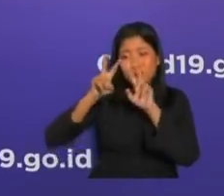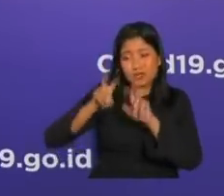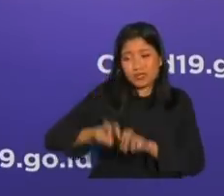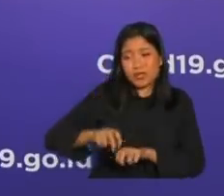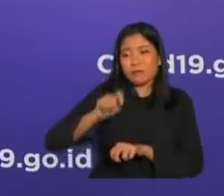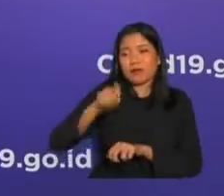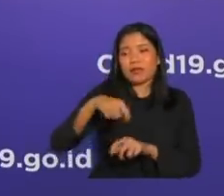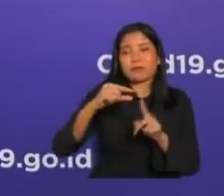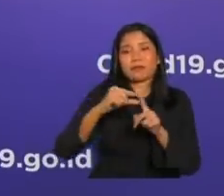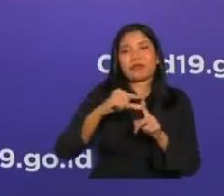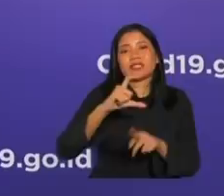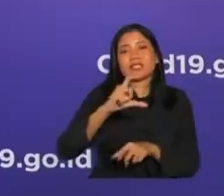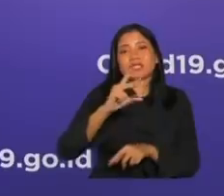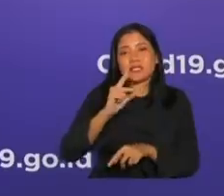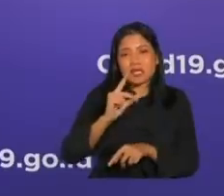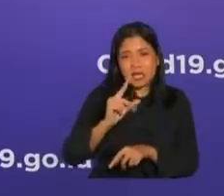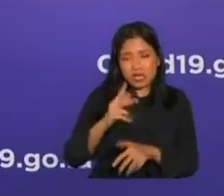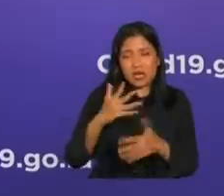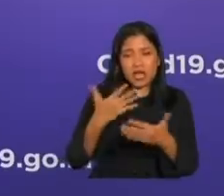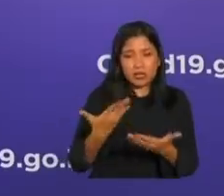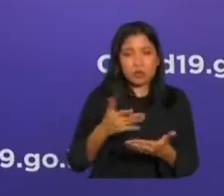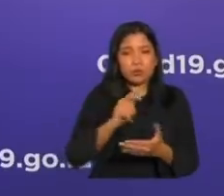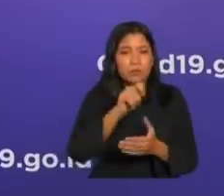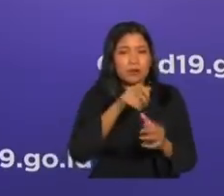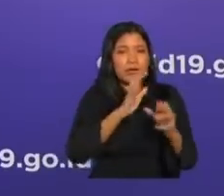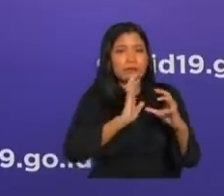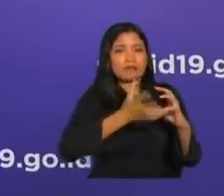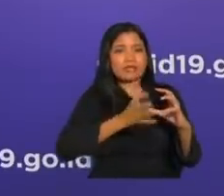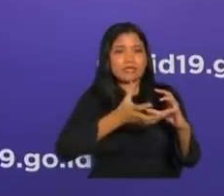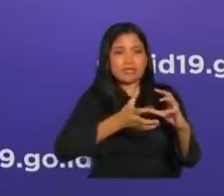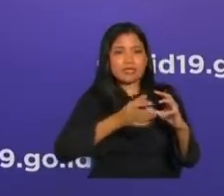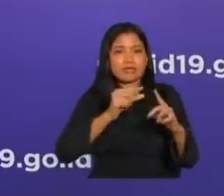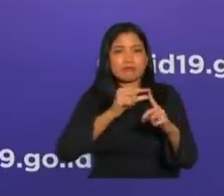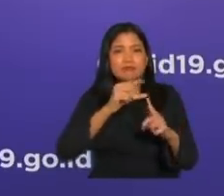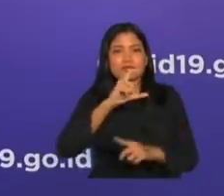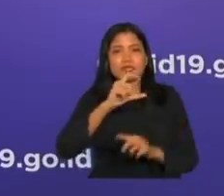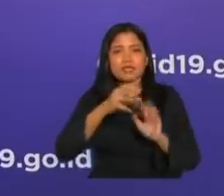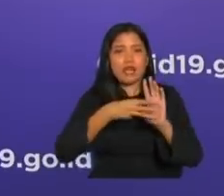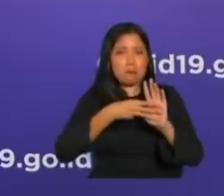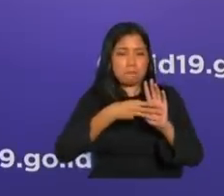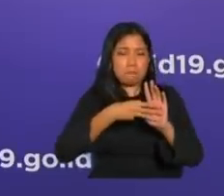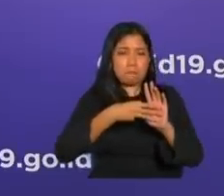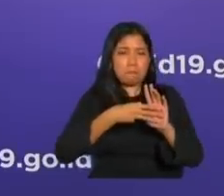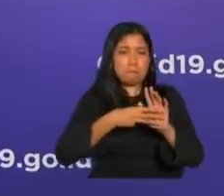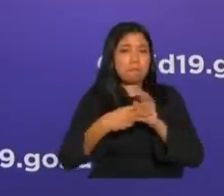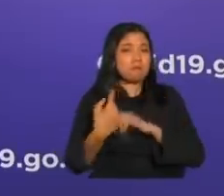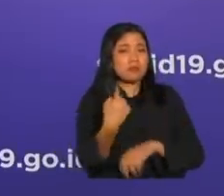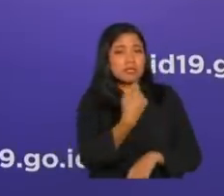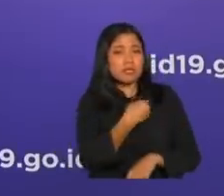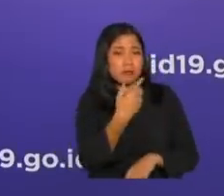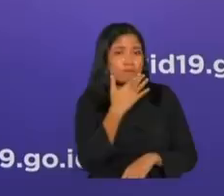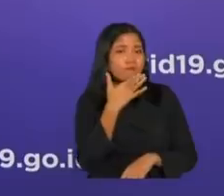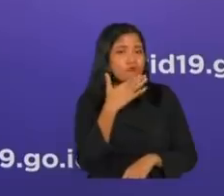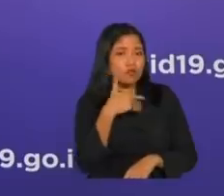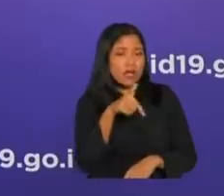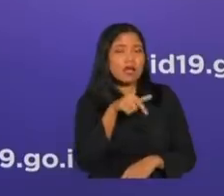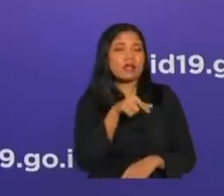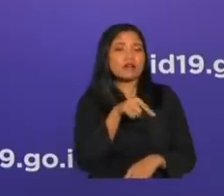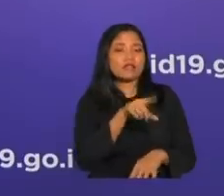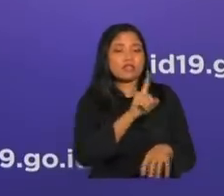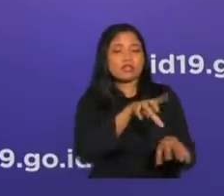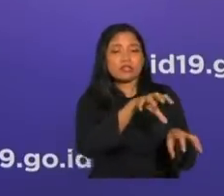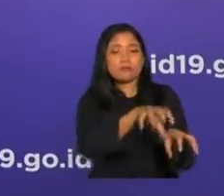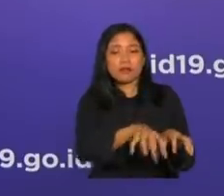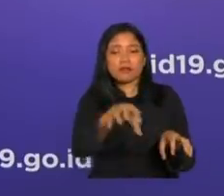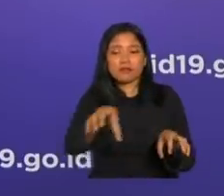PCR ataupun dengan mesin Hai yang sudah kita miliki diberbagai